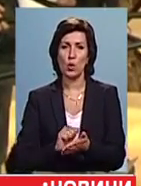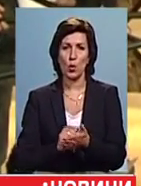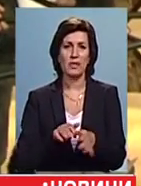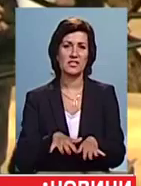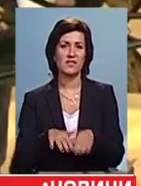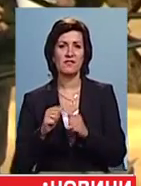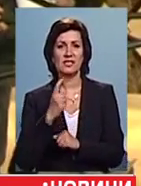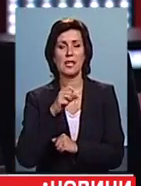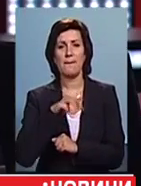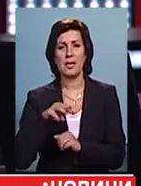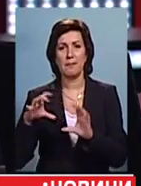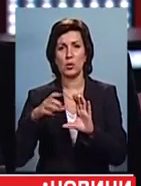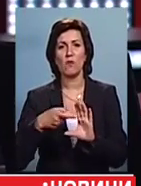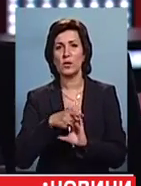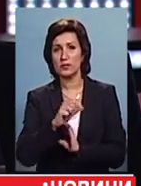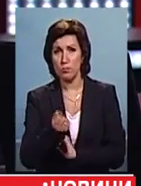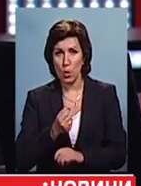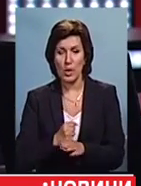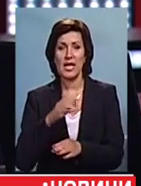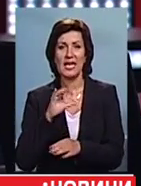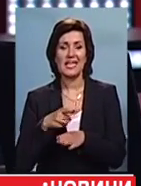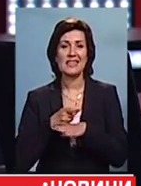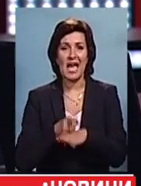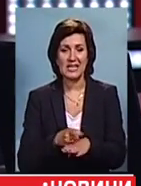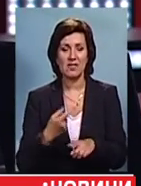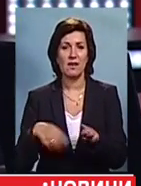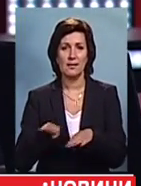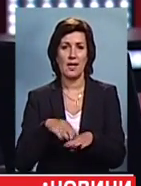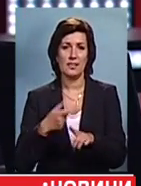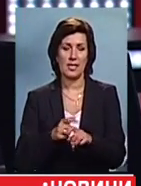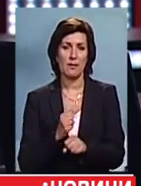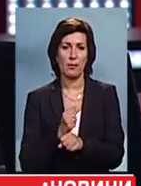відведення 100-міліметрової зброї і танків, над якими працюють від серпня.